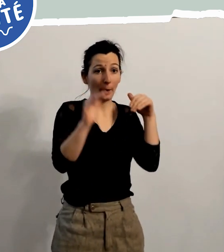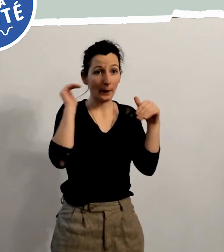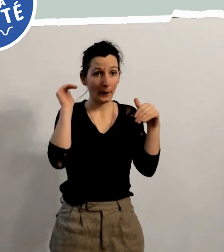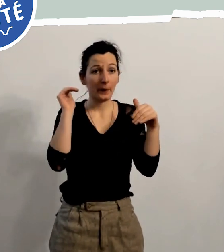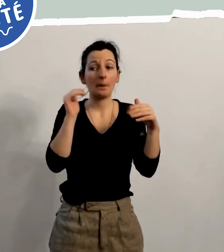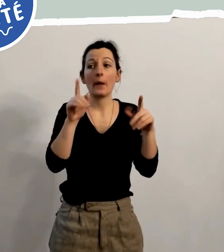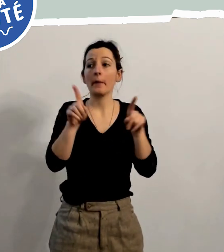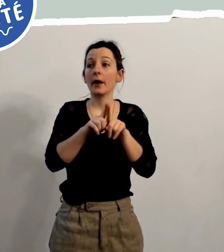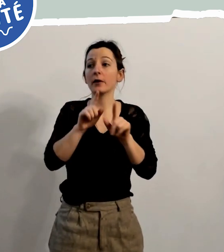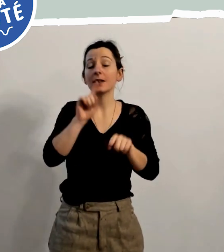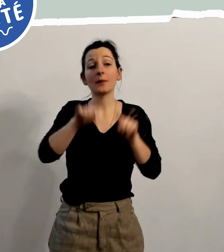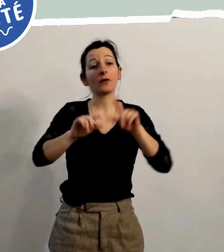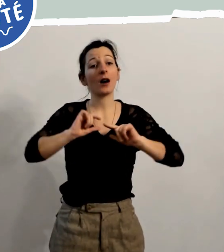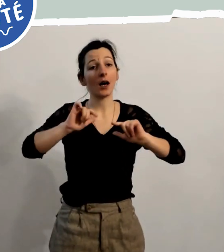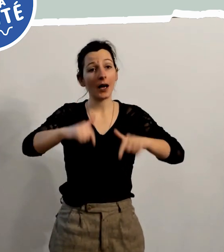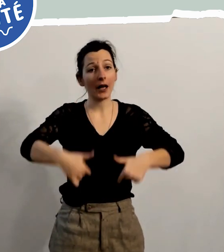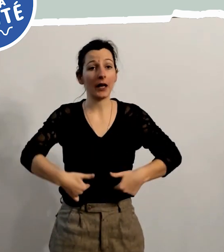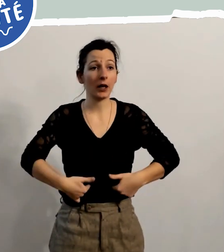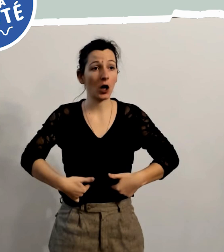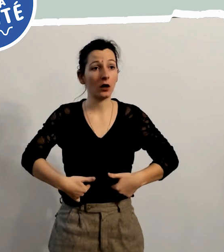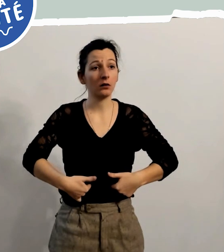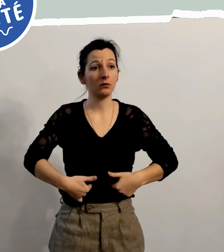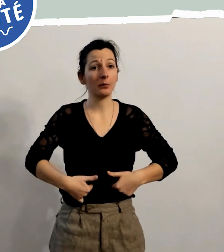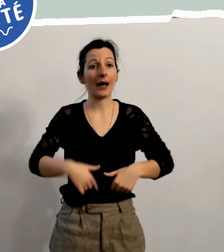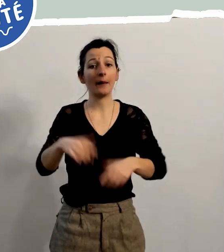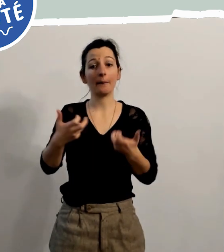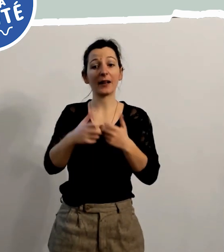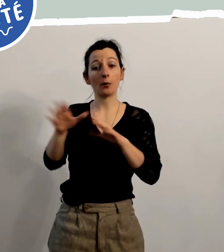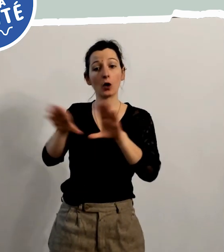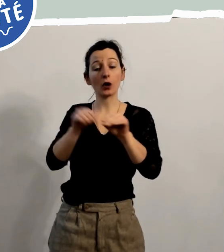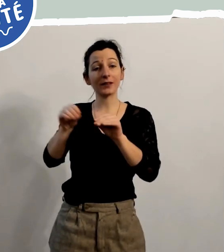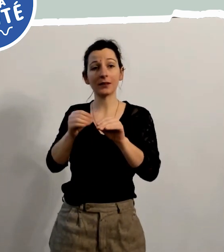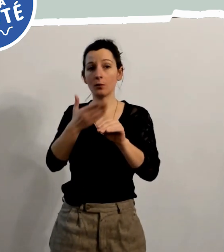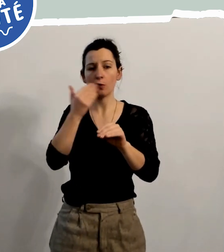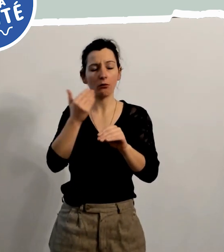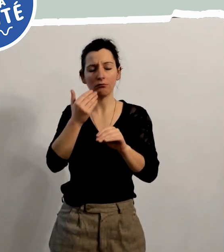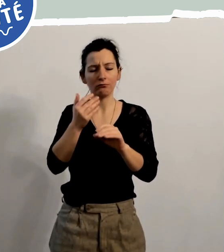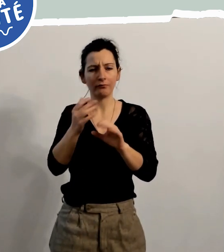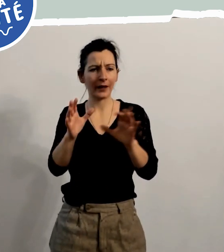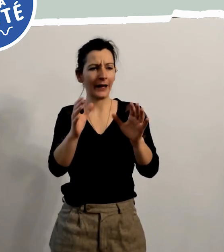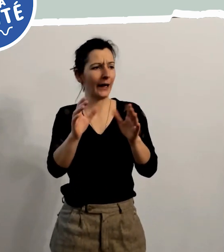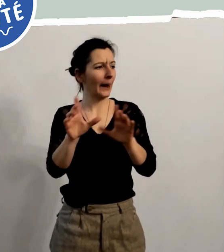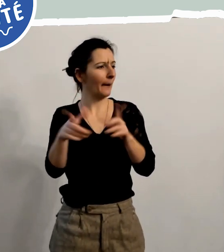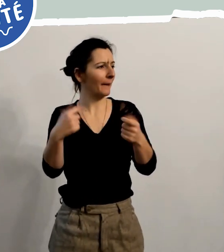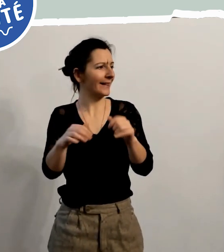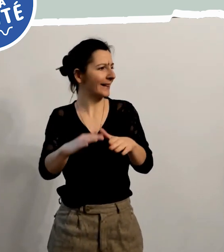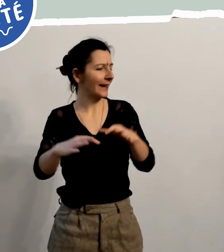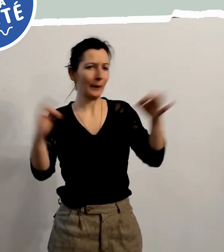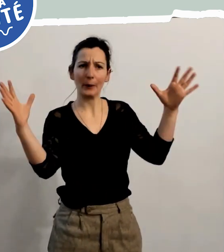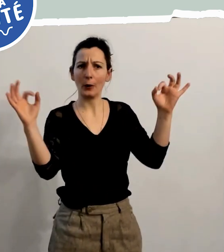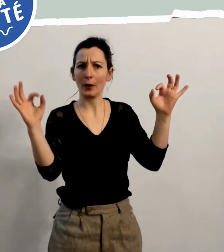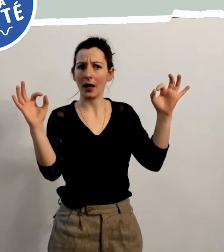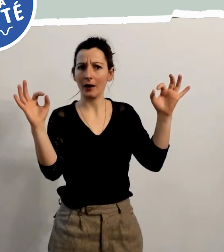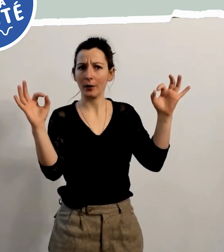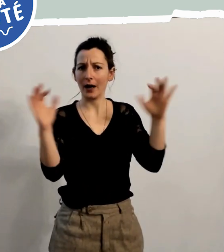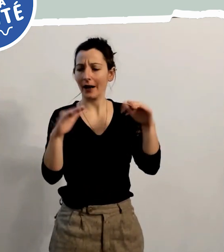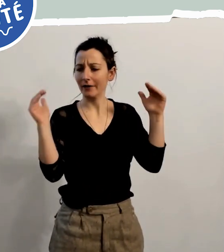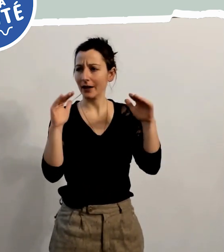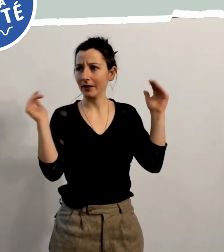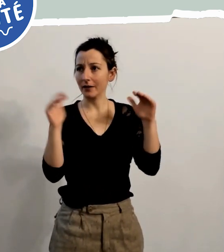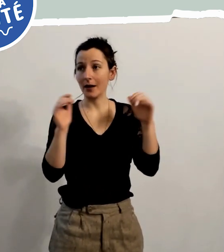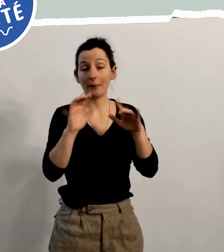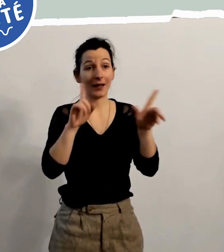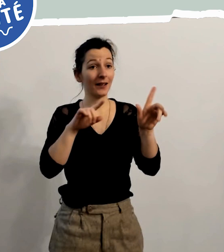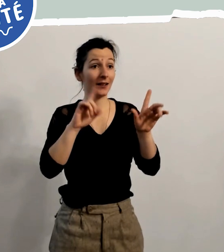Il y a certaines écoles qui, dans leurs cantines, excluent le plastique aussi, les cantines sans plastique. Après, c'est une question